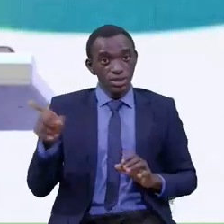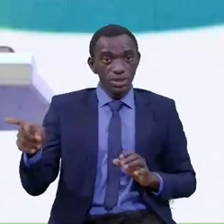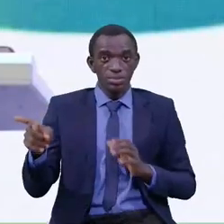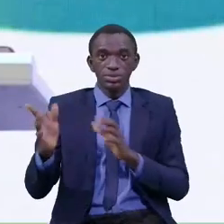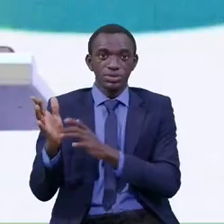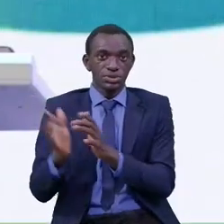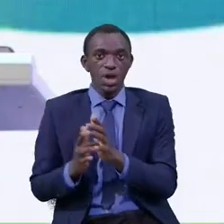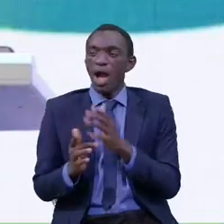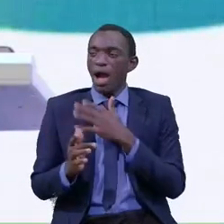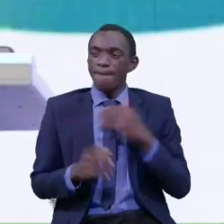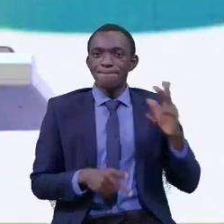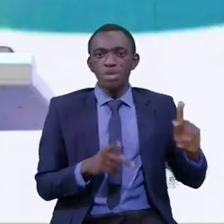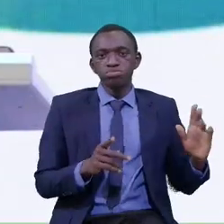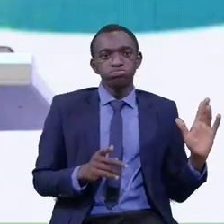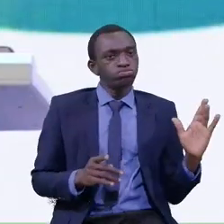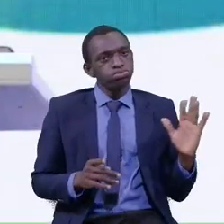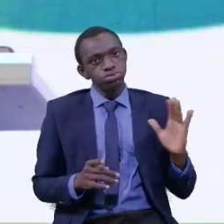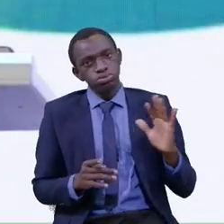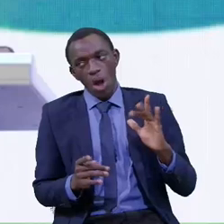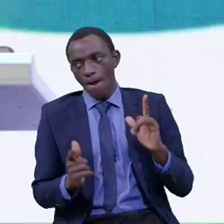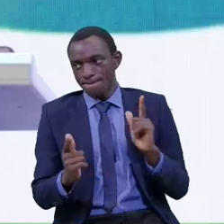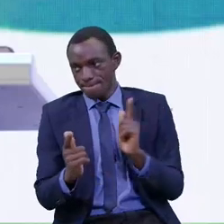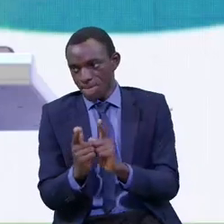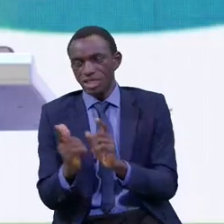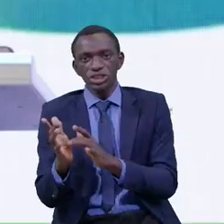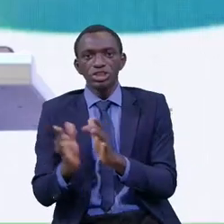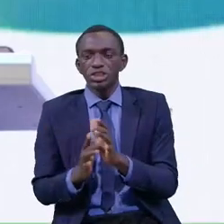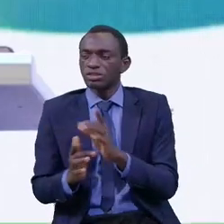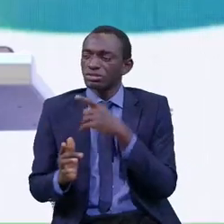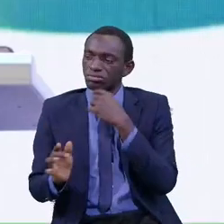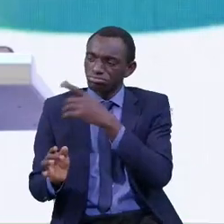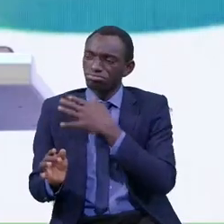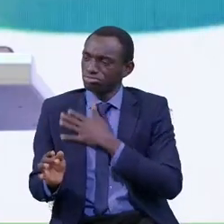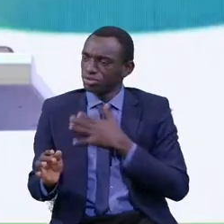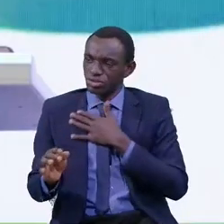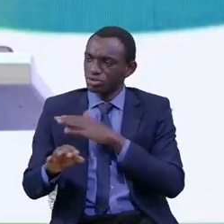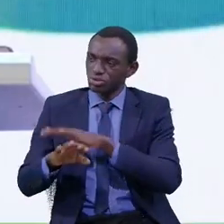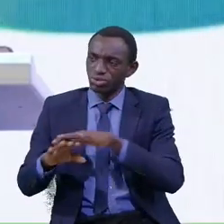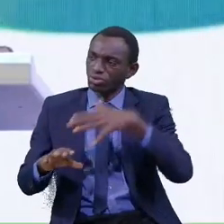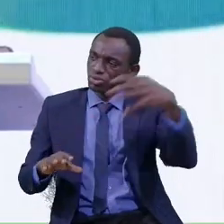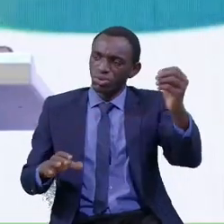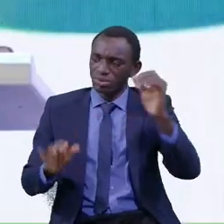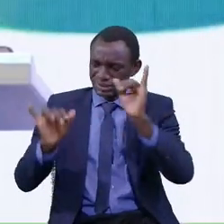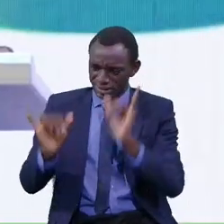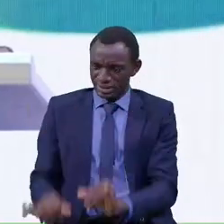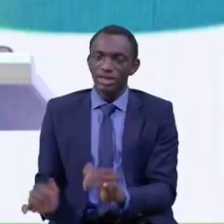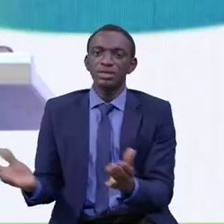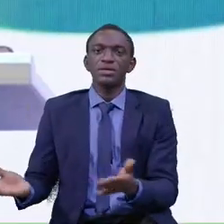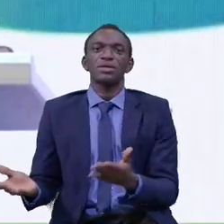et arrivaient jusqu'à lui. Ils voulaient le retenir afin qu'il ne les quittât